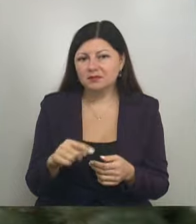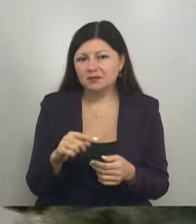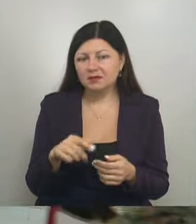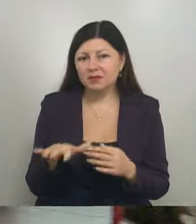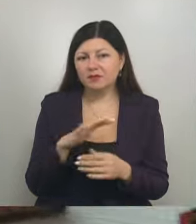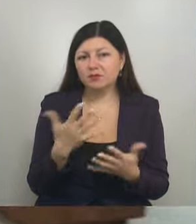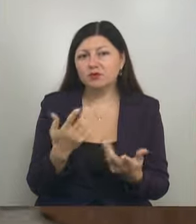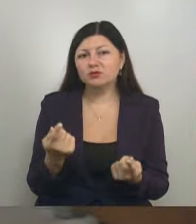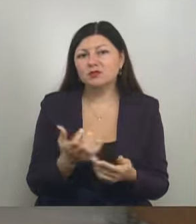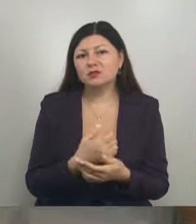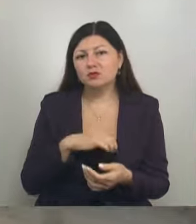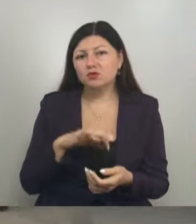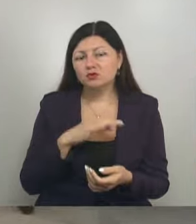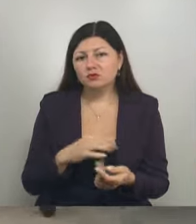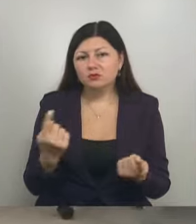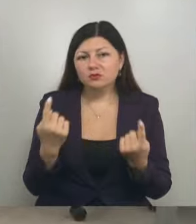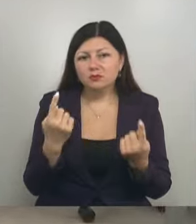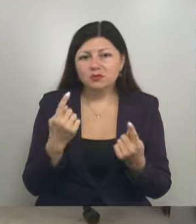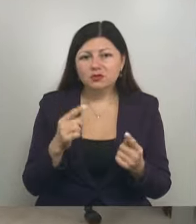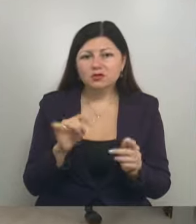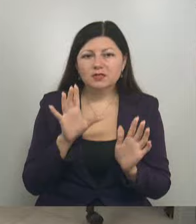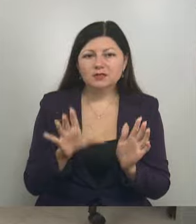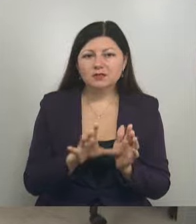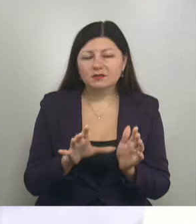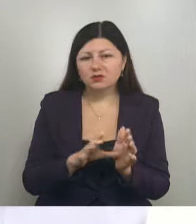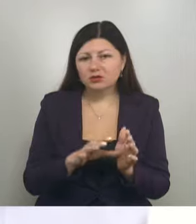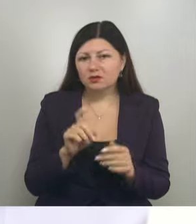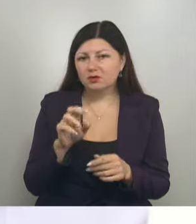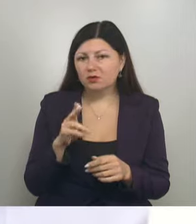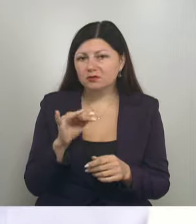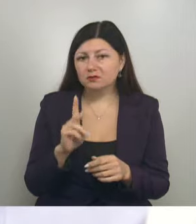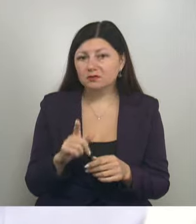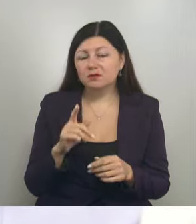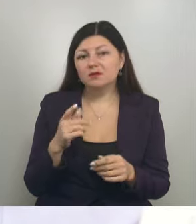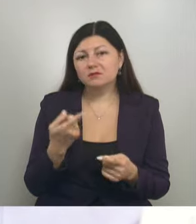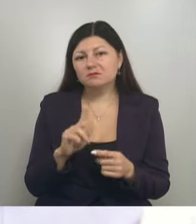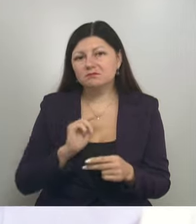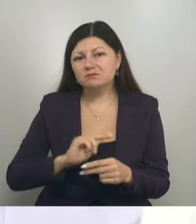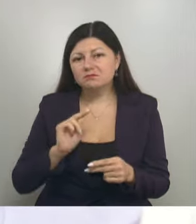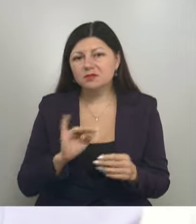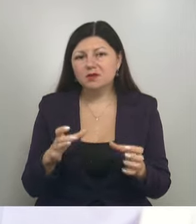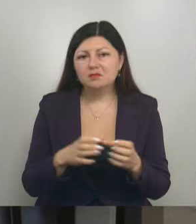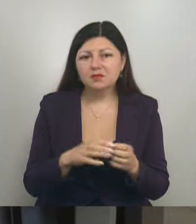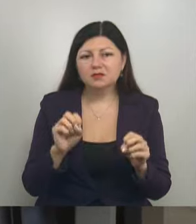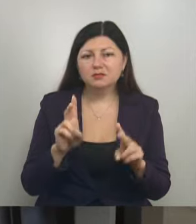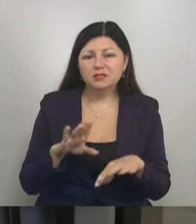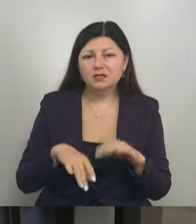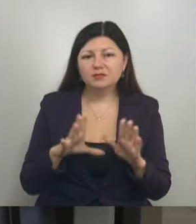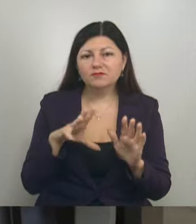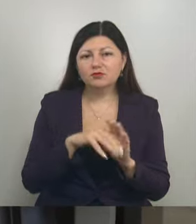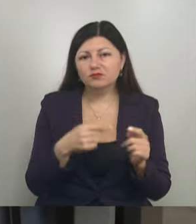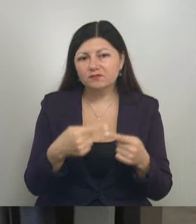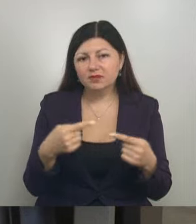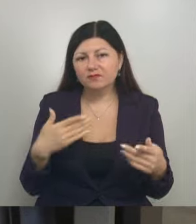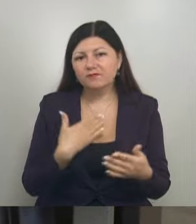используют крупнейшие энергетические холдинги. И не только в Белгородской области. Помимо профильной работы, команда специалистов включилась в